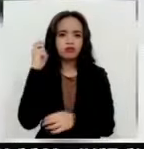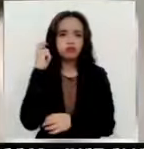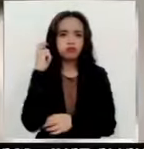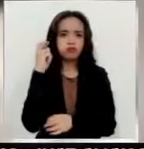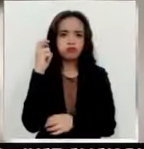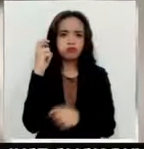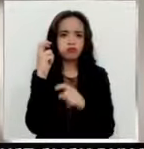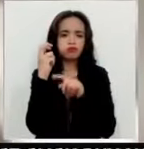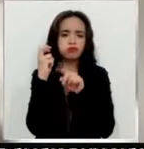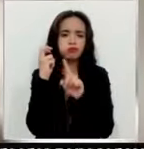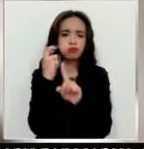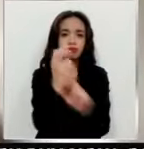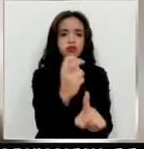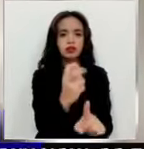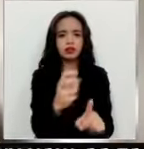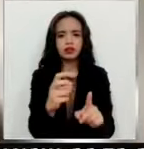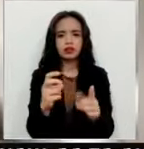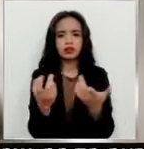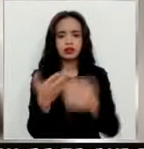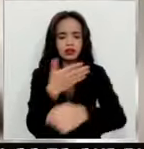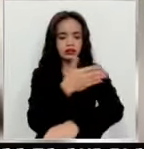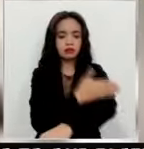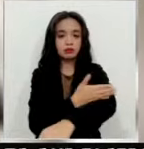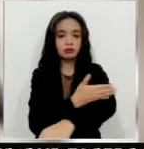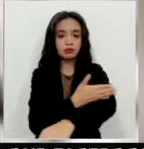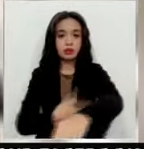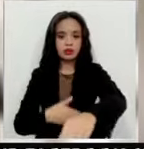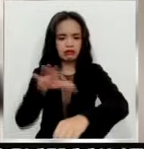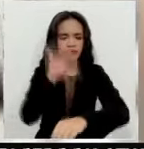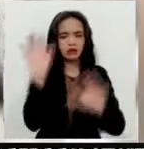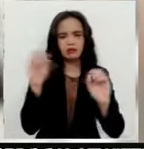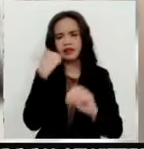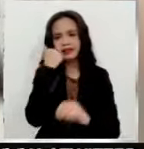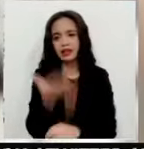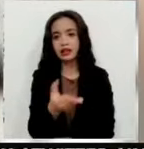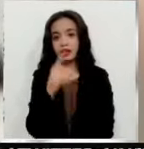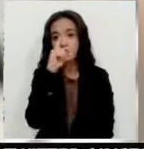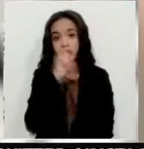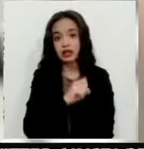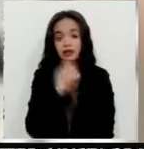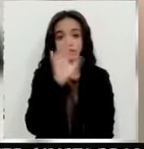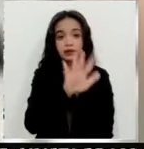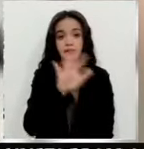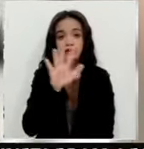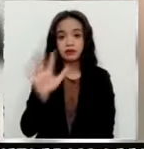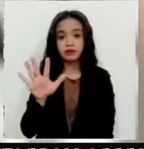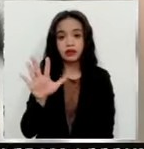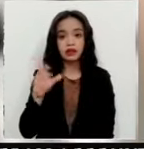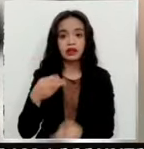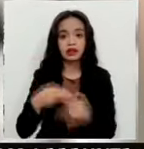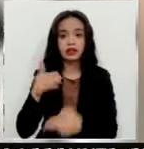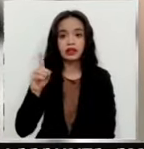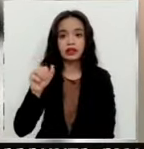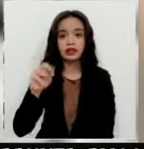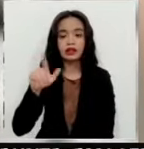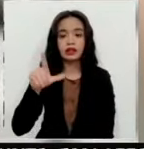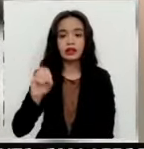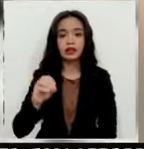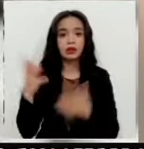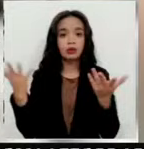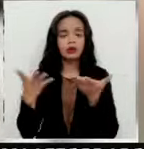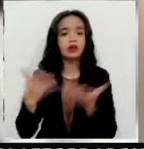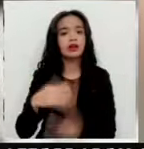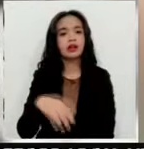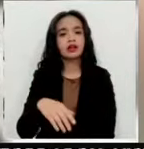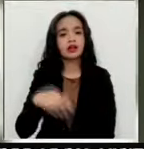ng buhay at putol na ang kalawang braso ng matagpuan ang 65 anyos na si Danilo Capirinha sa bayang Puyan ng Gumaca sa